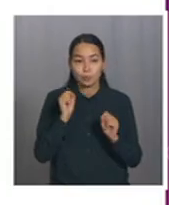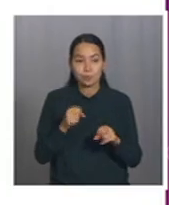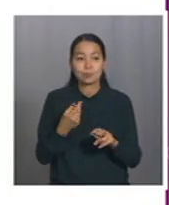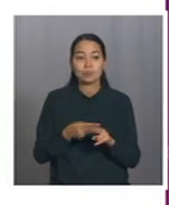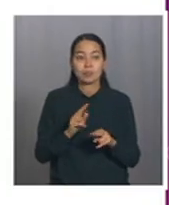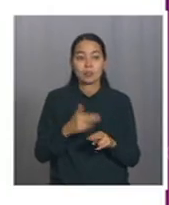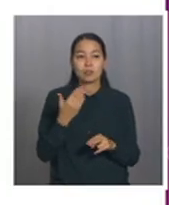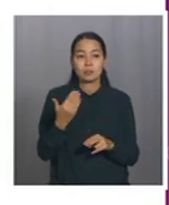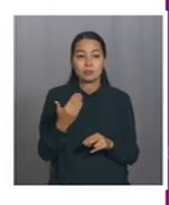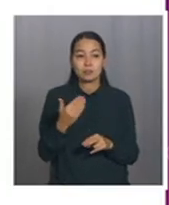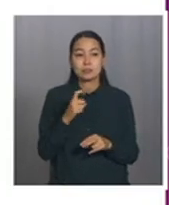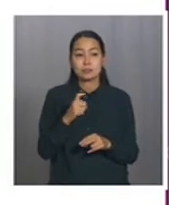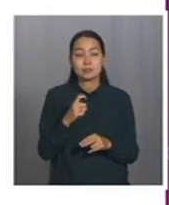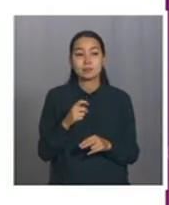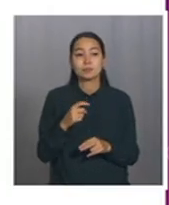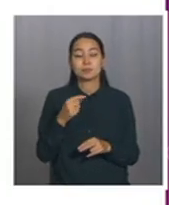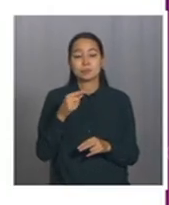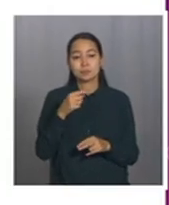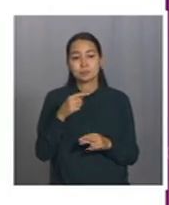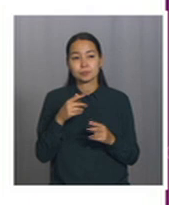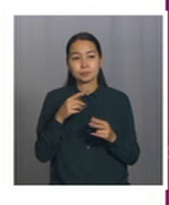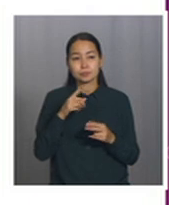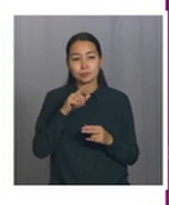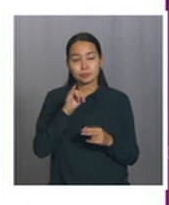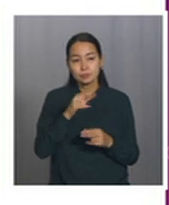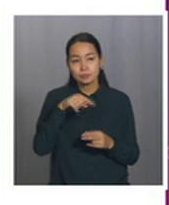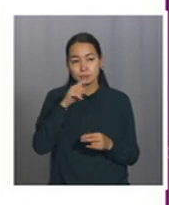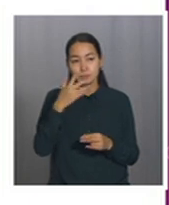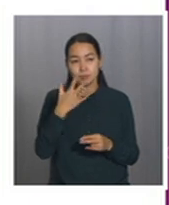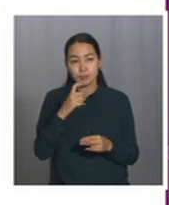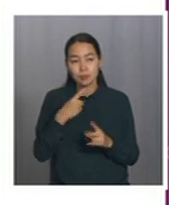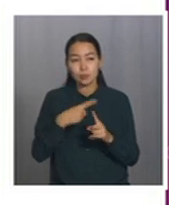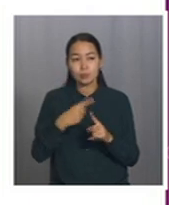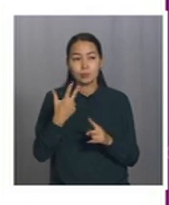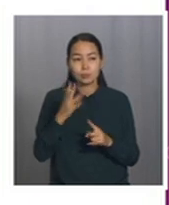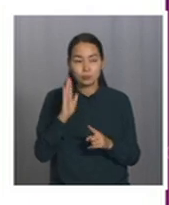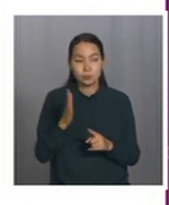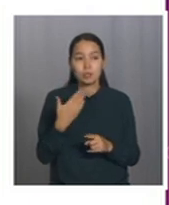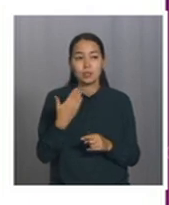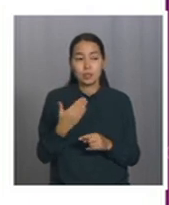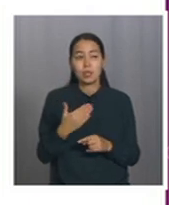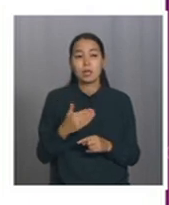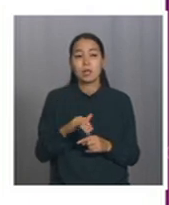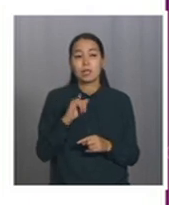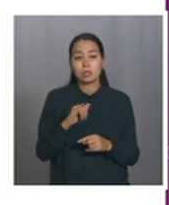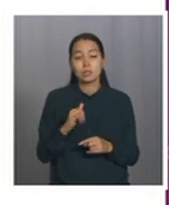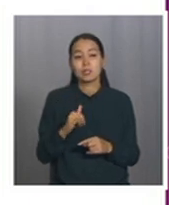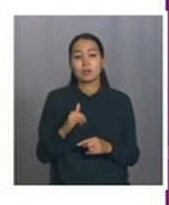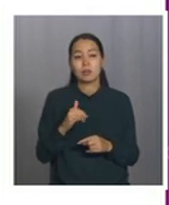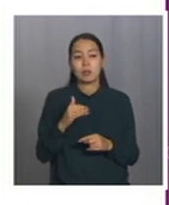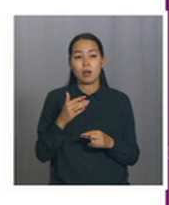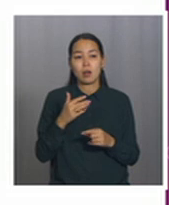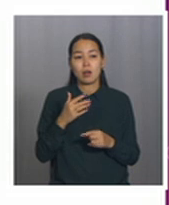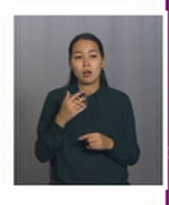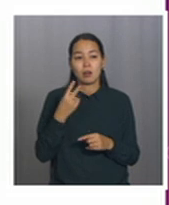астында 5x қосылған 3 функциясының кері функциясы y тең болады x квадрат минус 3 бөлінген 5